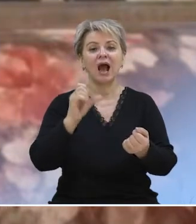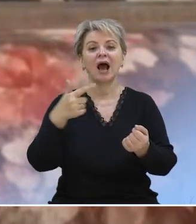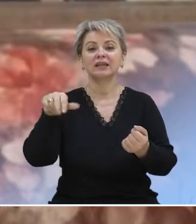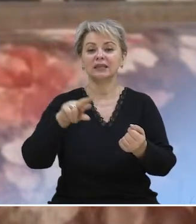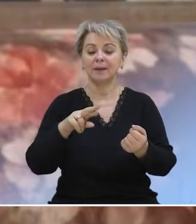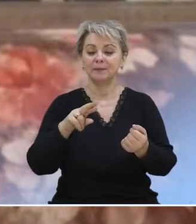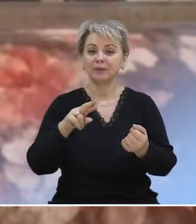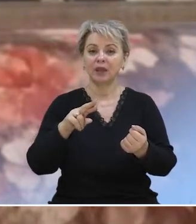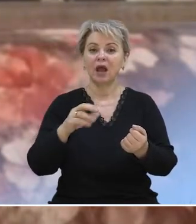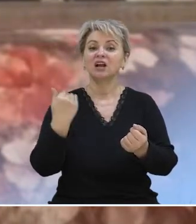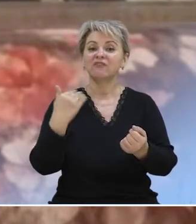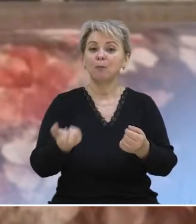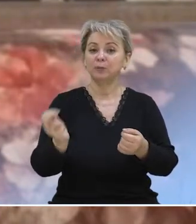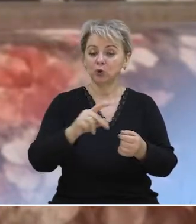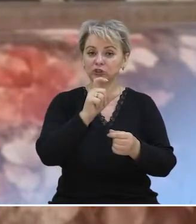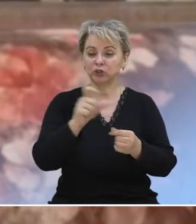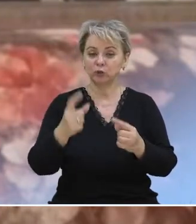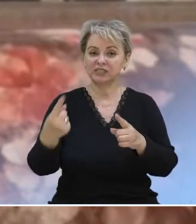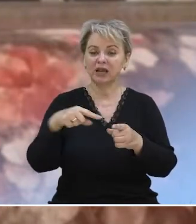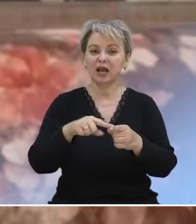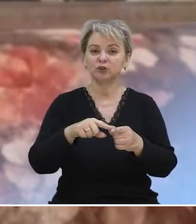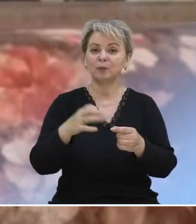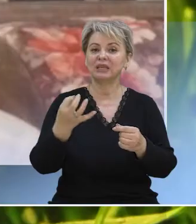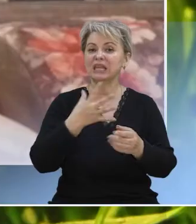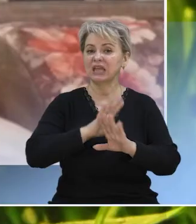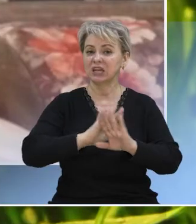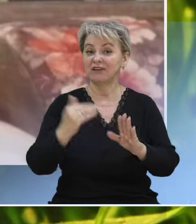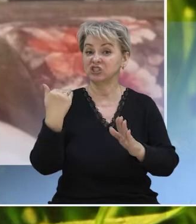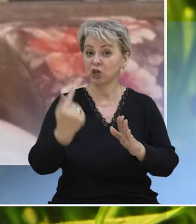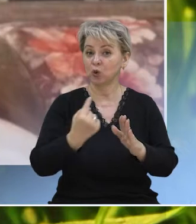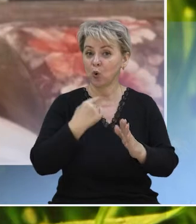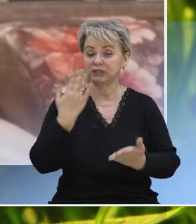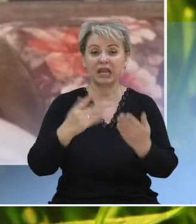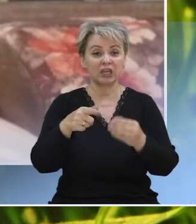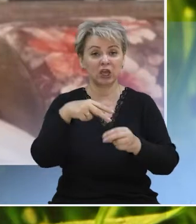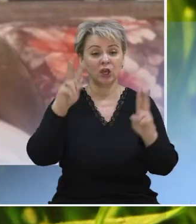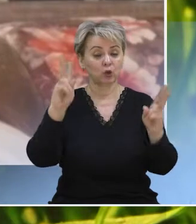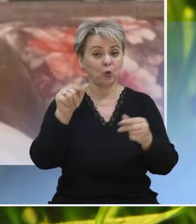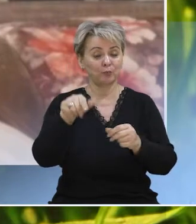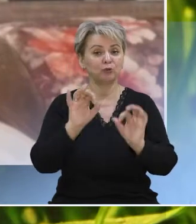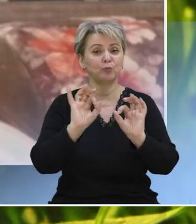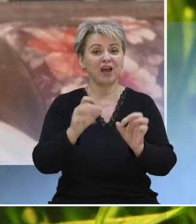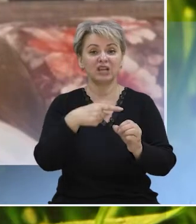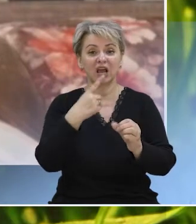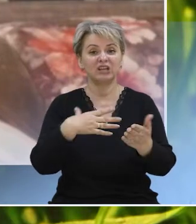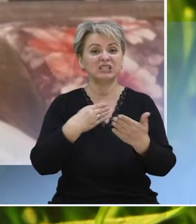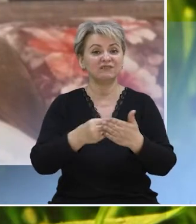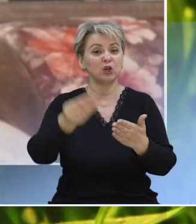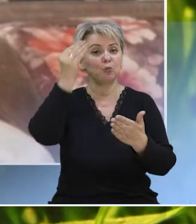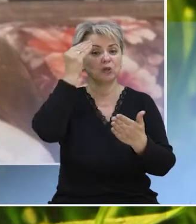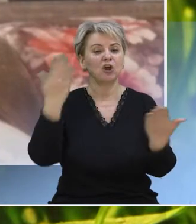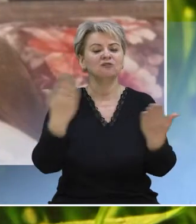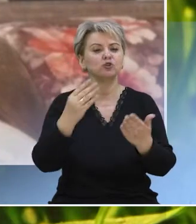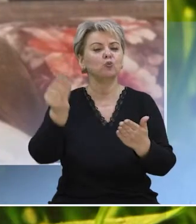голос. Ань, а вот к вам приходят люди, которым не нравится их голос, или они не умеют правильно формулировать